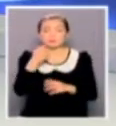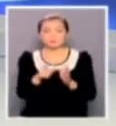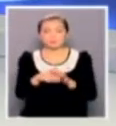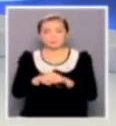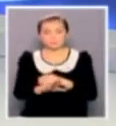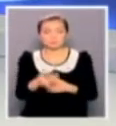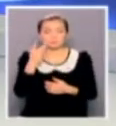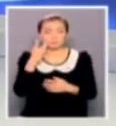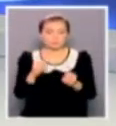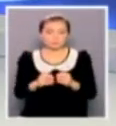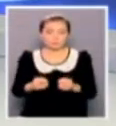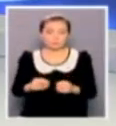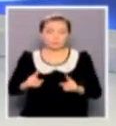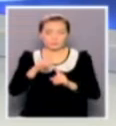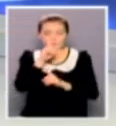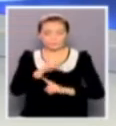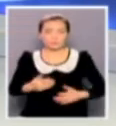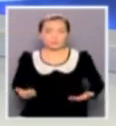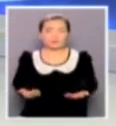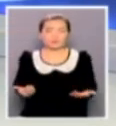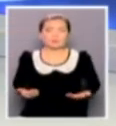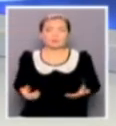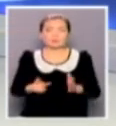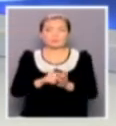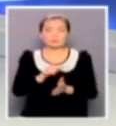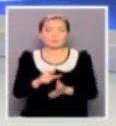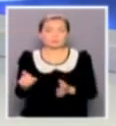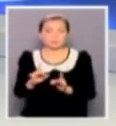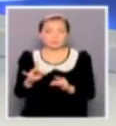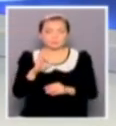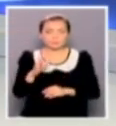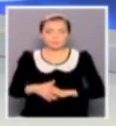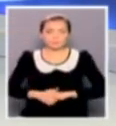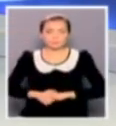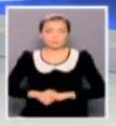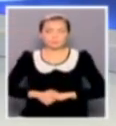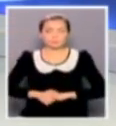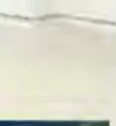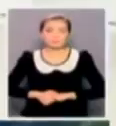шағында қоғамнан қапы қалмай ерекше өнерге бет бұрған зейнеткерлермен тілшет кездесті.